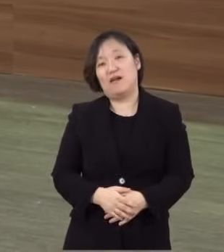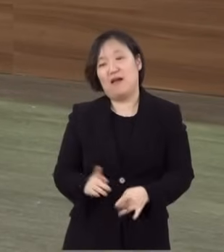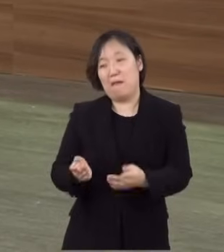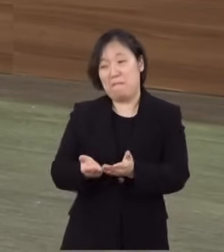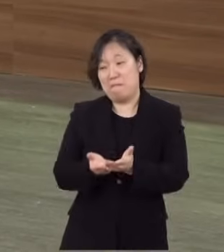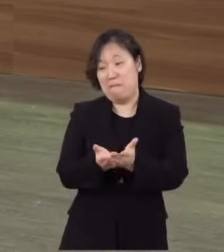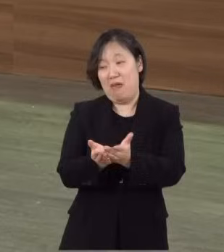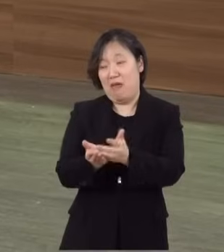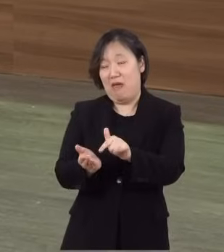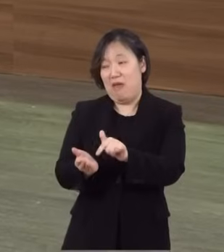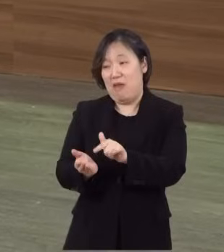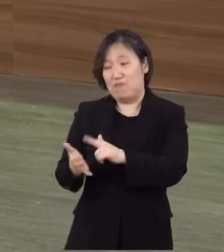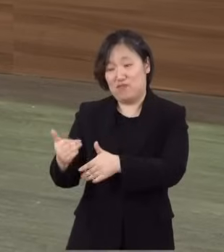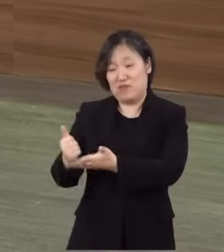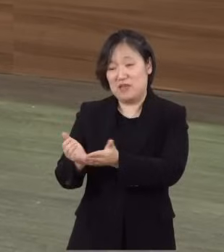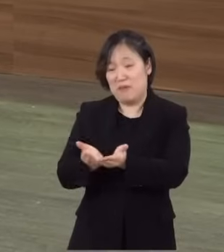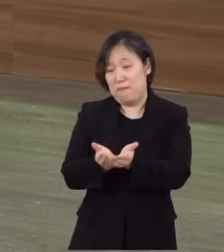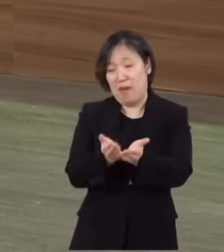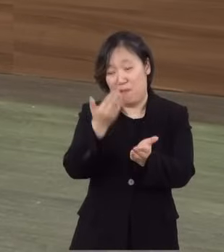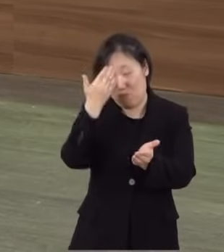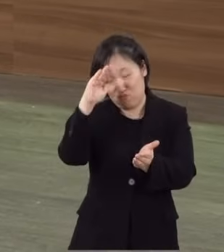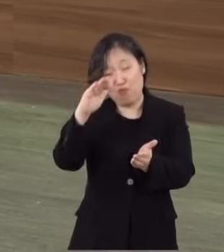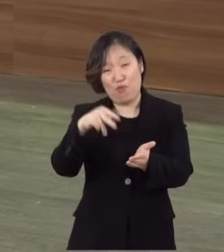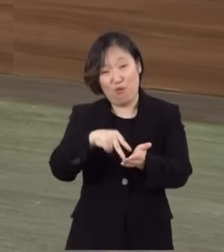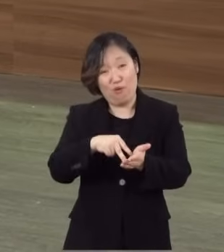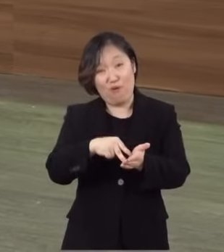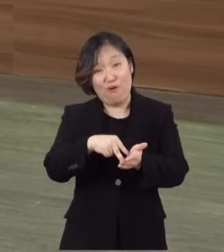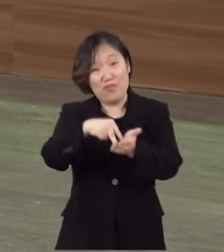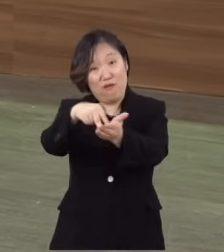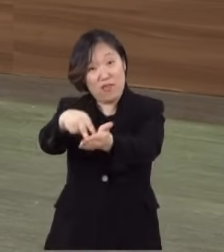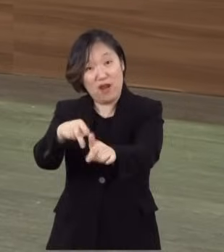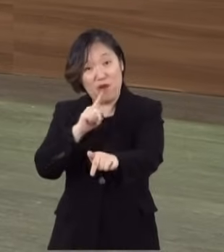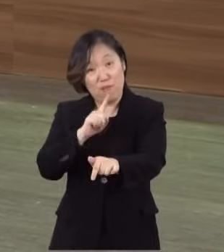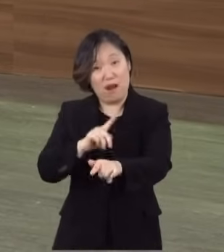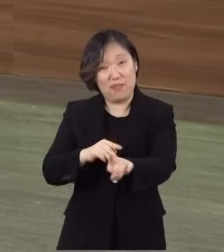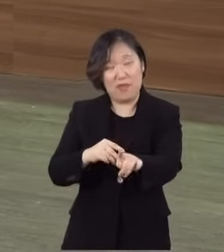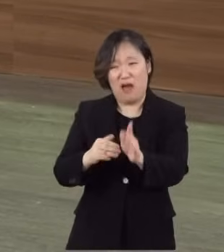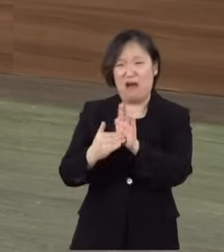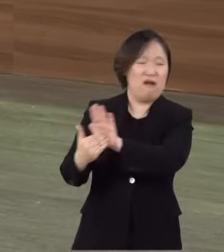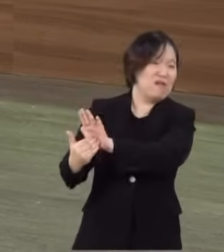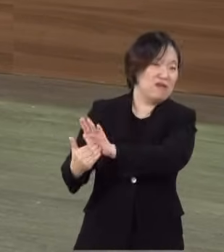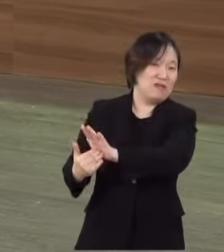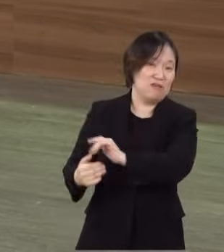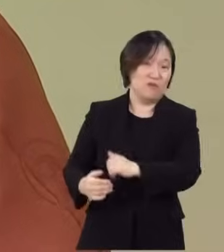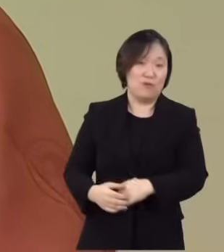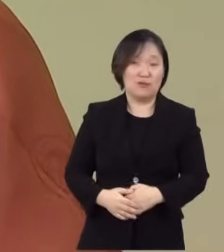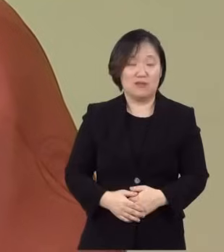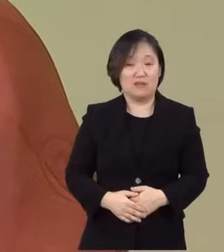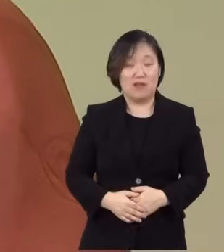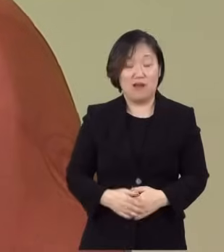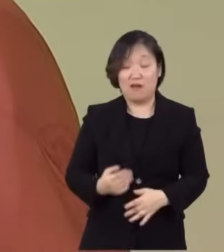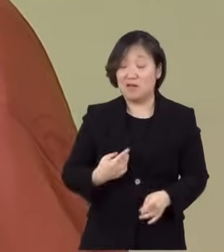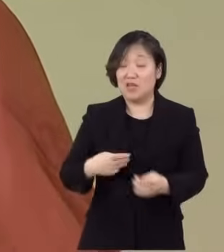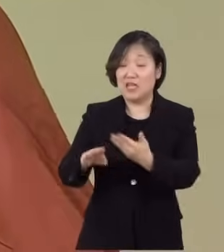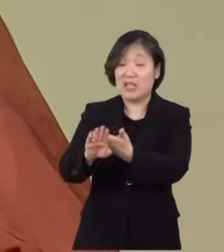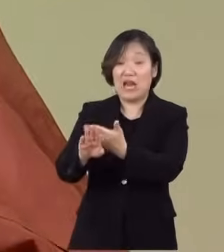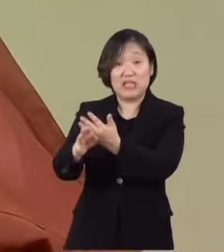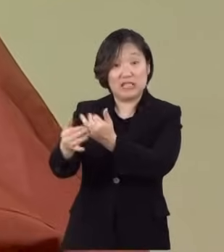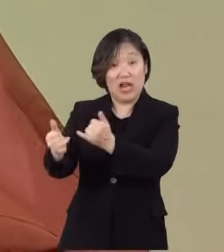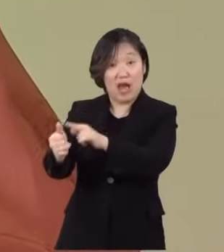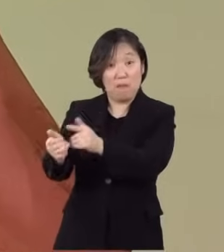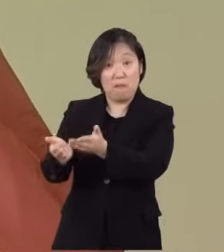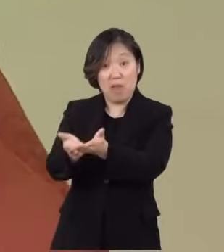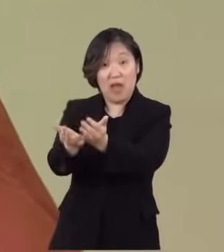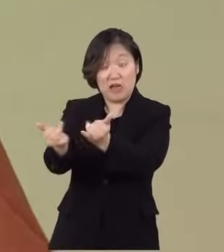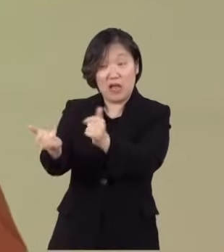백사이 어 배를 태워 달라는 부처님의 부탁을 냉정하게 거절해놓고 그러다가 다른